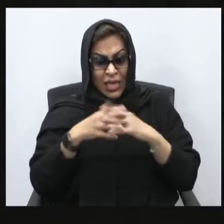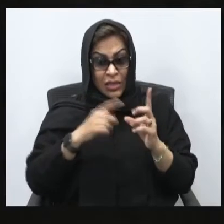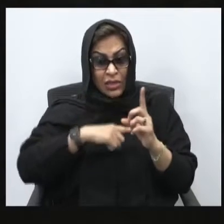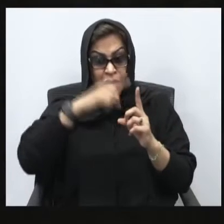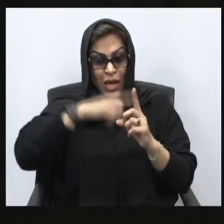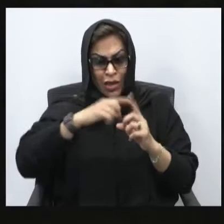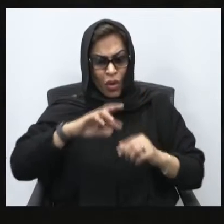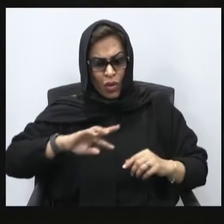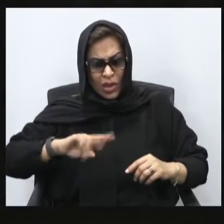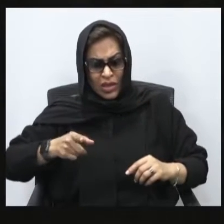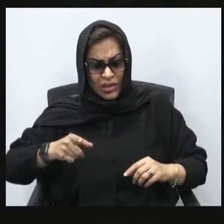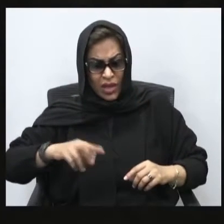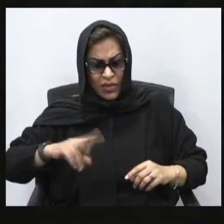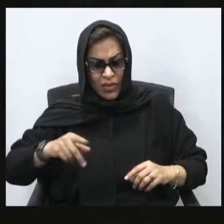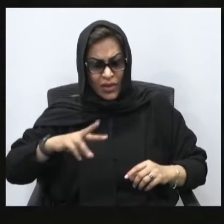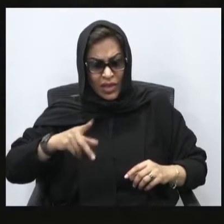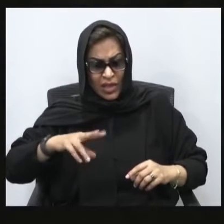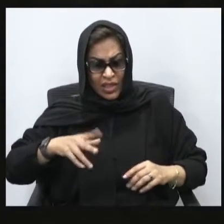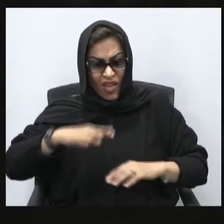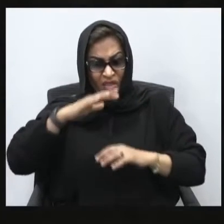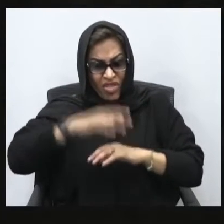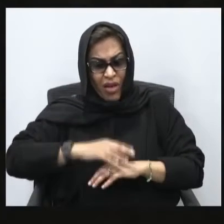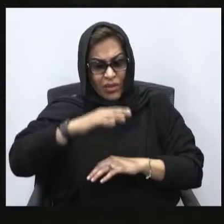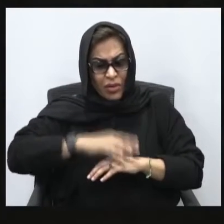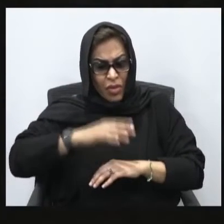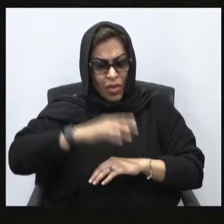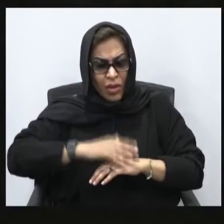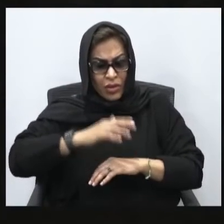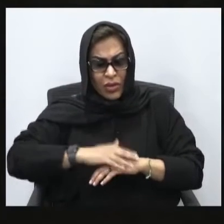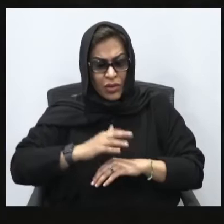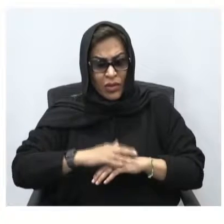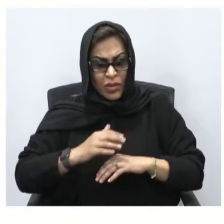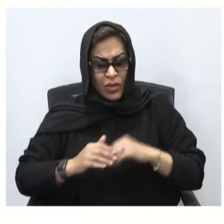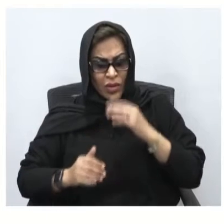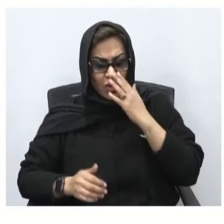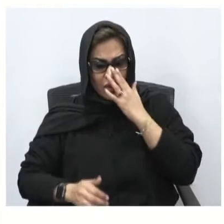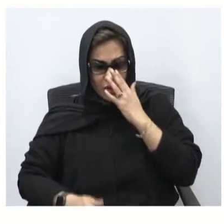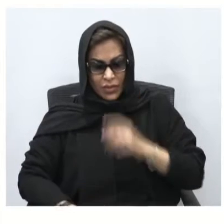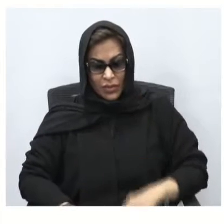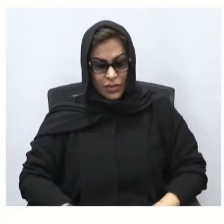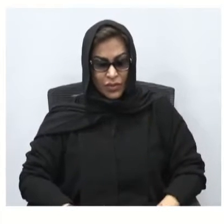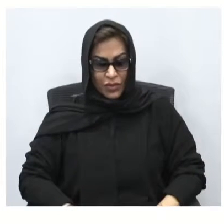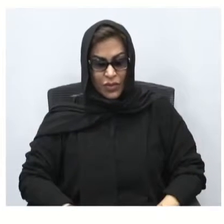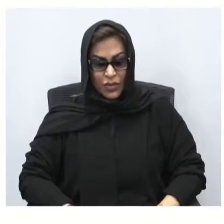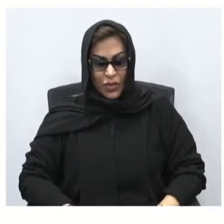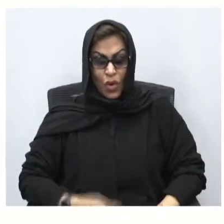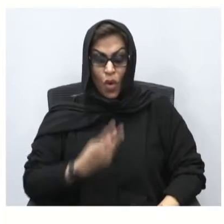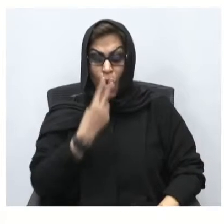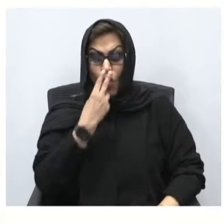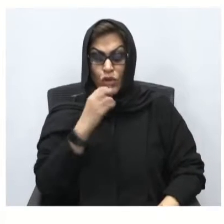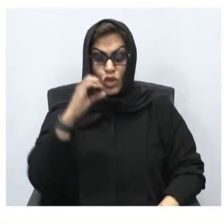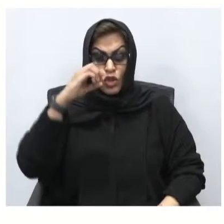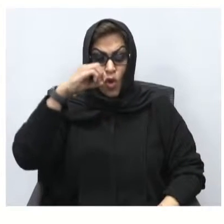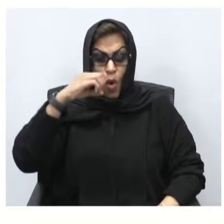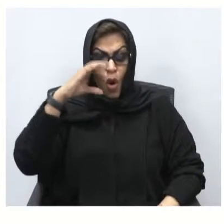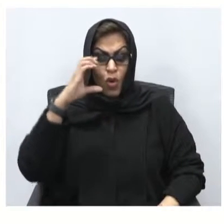والاختلاف تؤدي الى اختلاف الضغط لمن ثاني اكسيد الكربون او الاكسجين